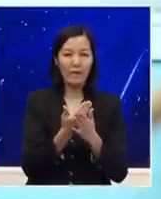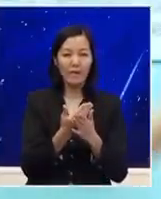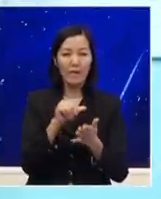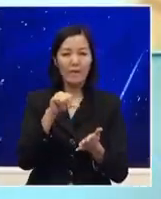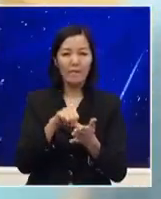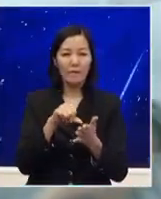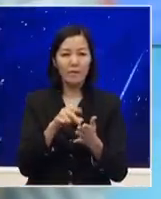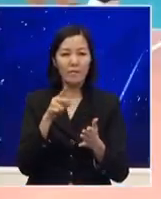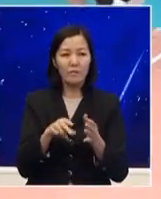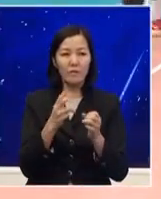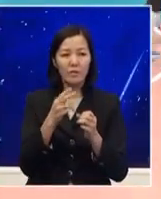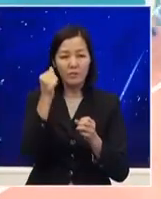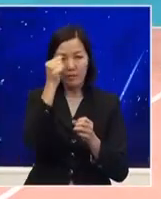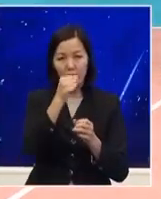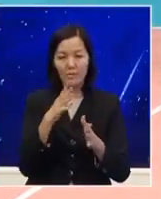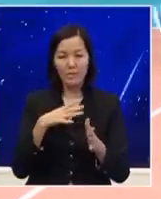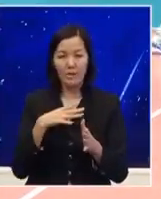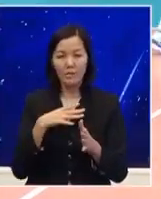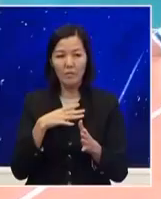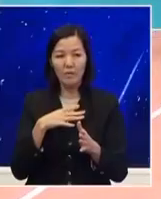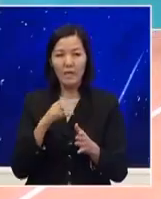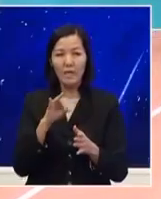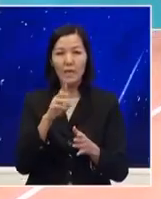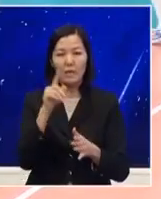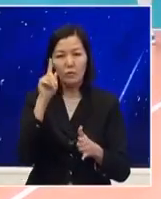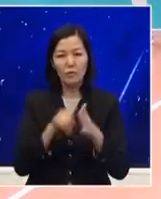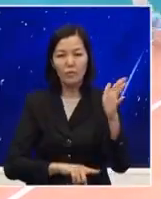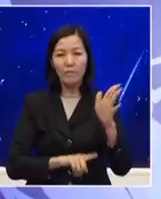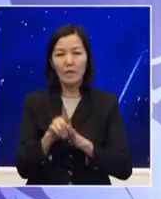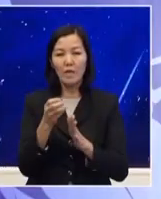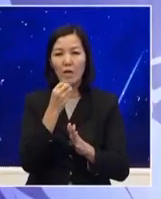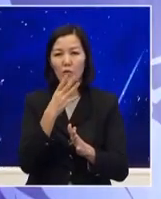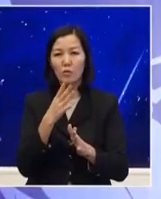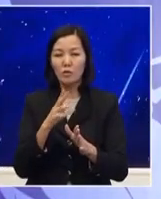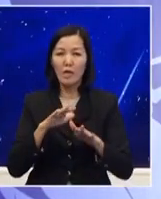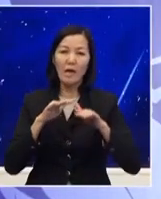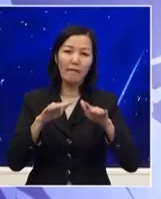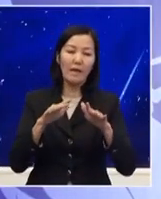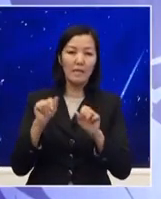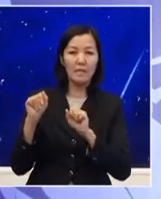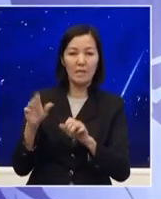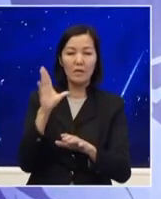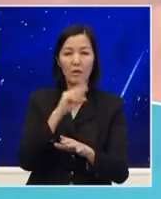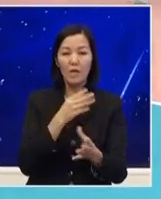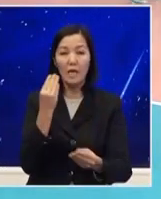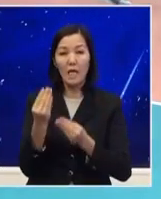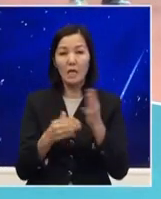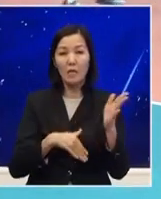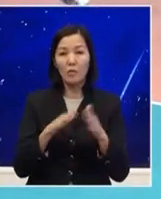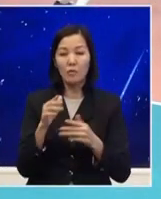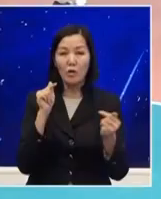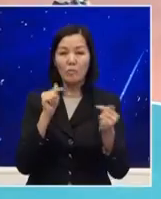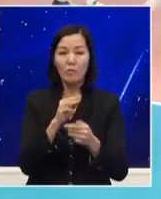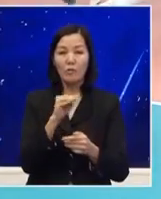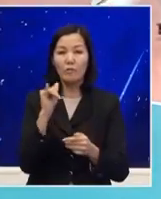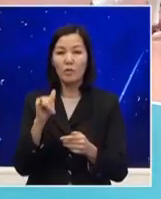спортсменки от 2000-х годов рождения. Первый сет «Иртыш» начал уверенно. Были и хорошие подачи, и атаки. Отлично сыграл блок. Но игра шла против клуба на